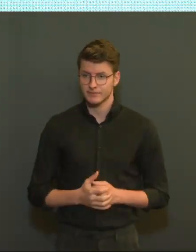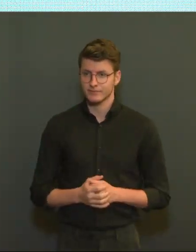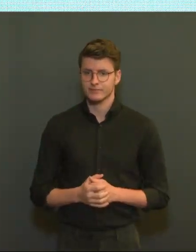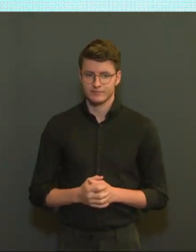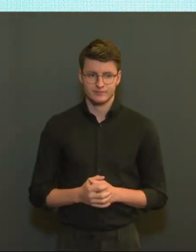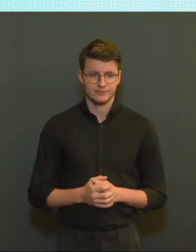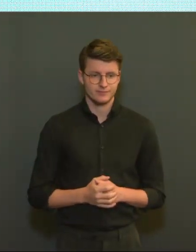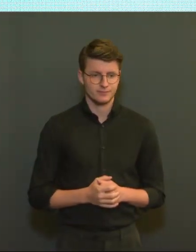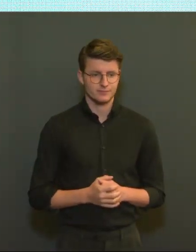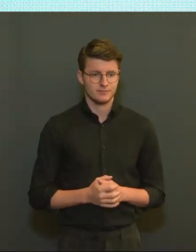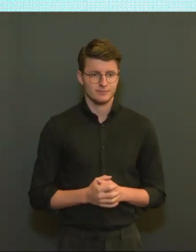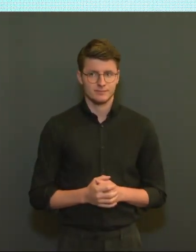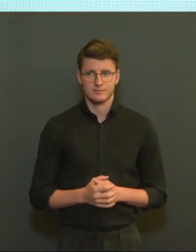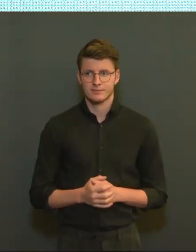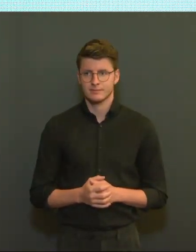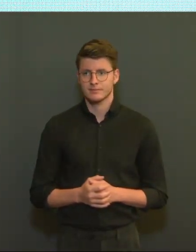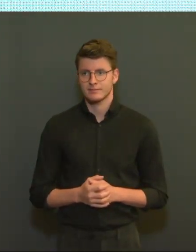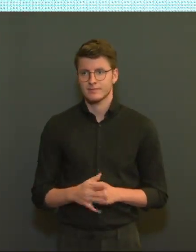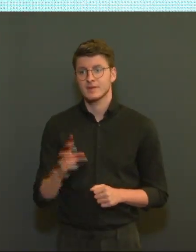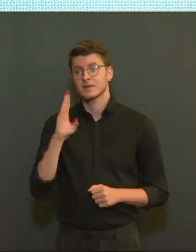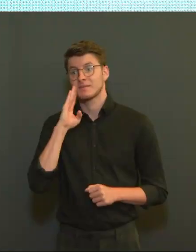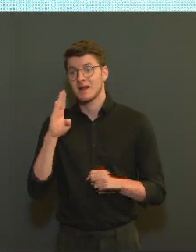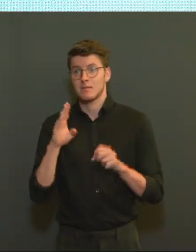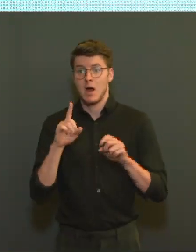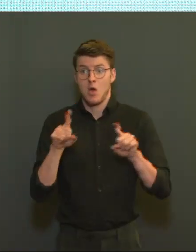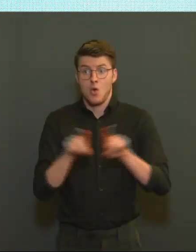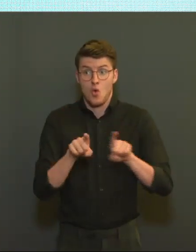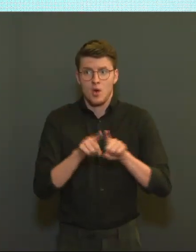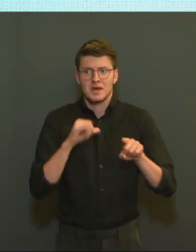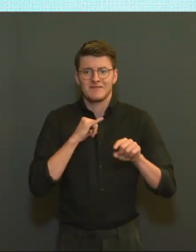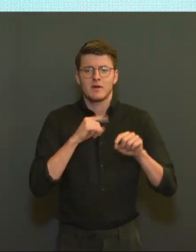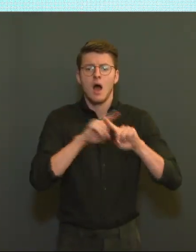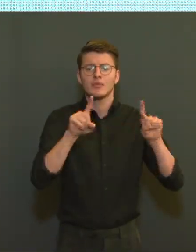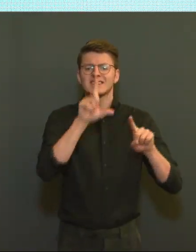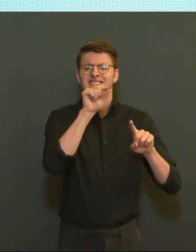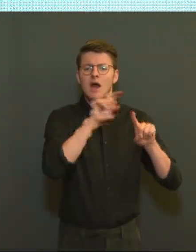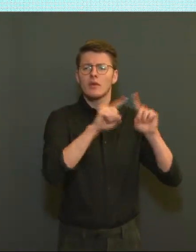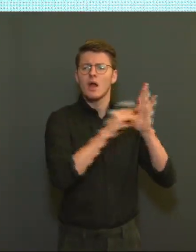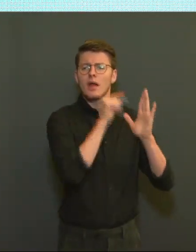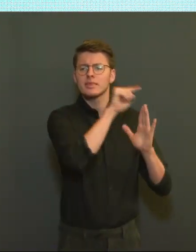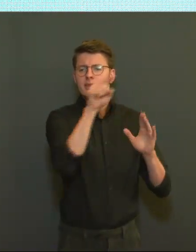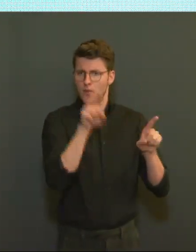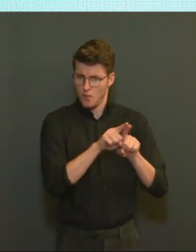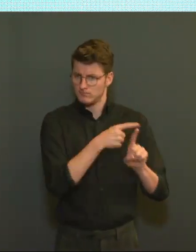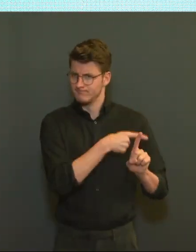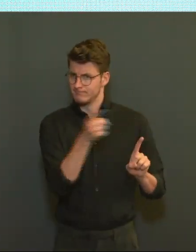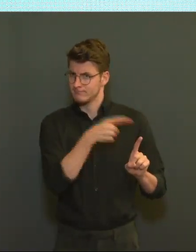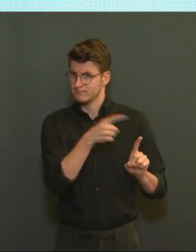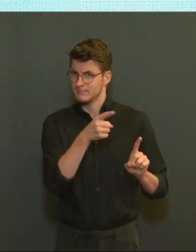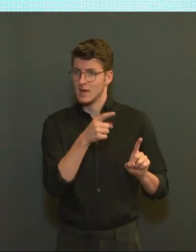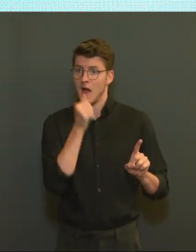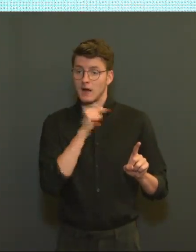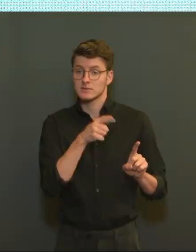Behalve België zijn er nog 10 andere landen die vragen aan reizigers om in quarantaine te gaan bij terugkeer uit